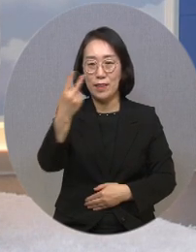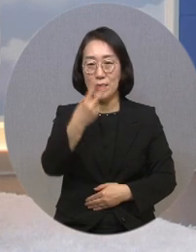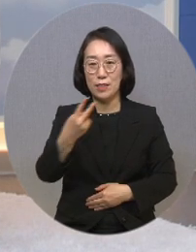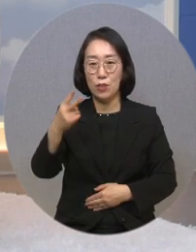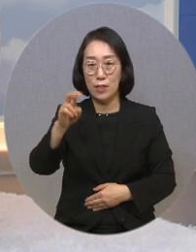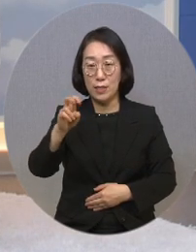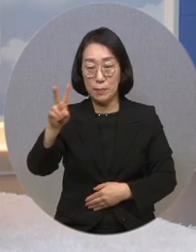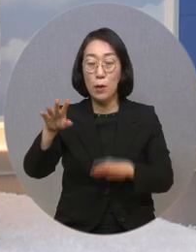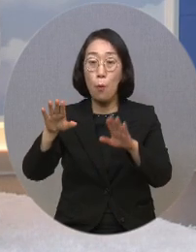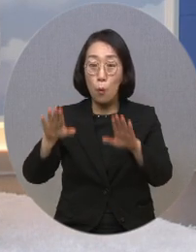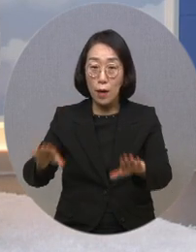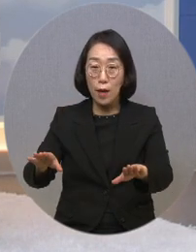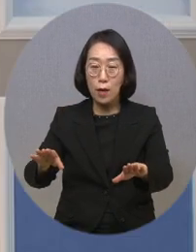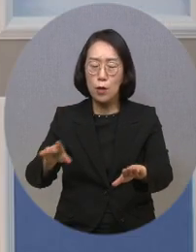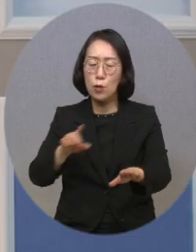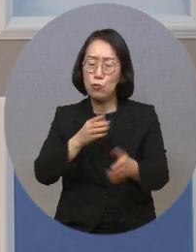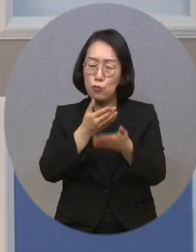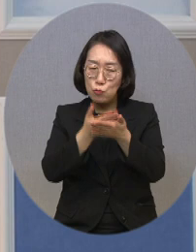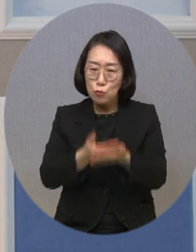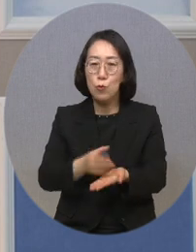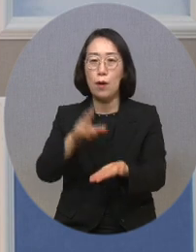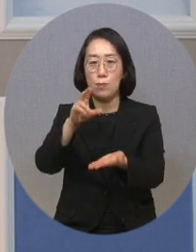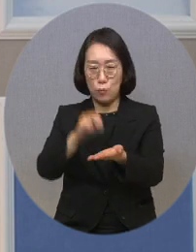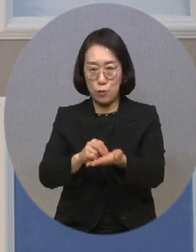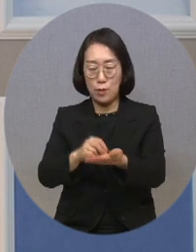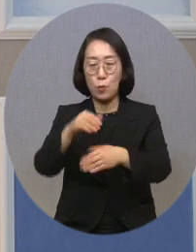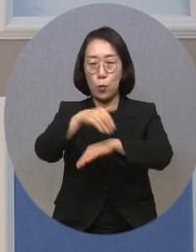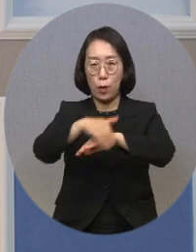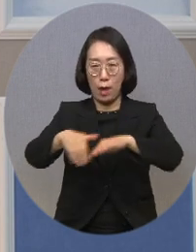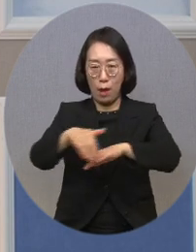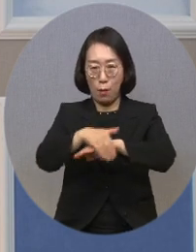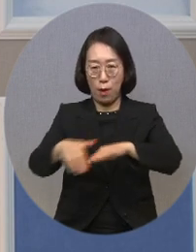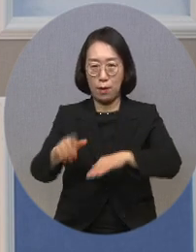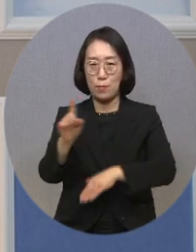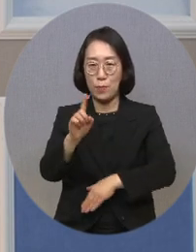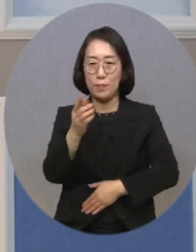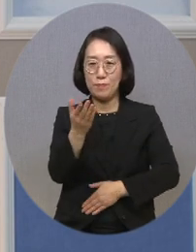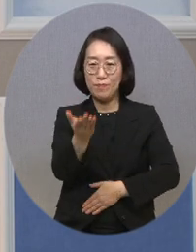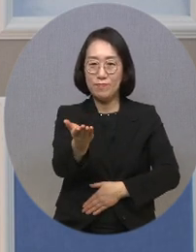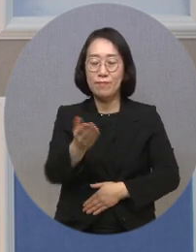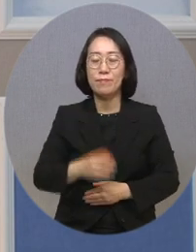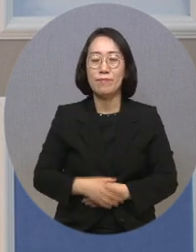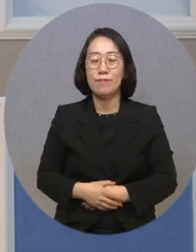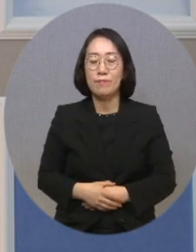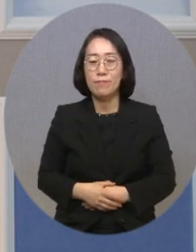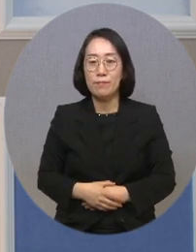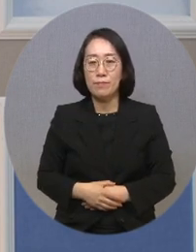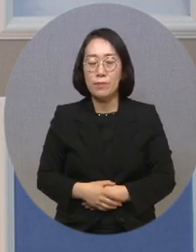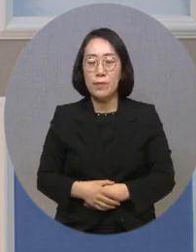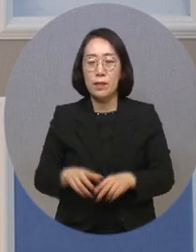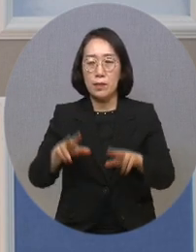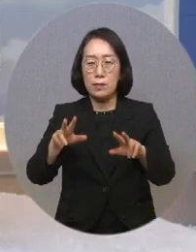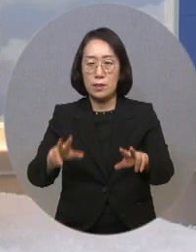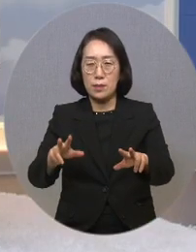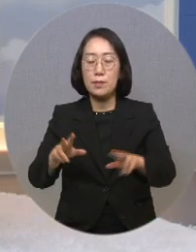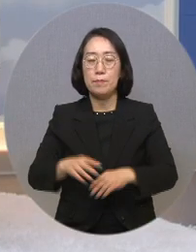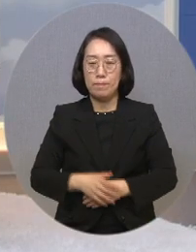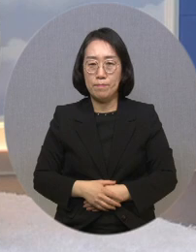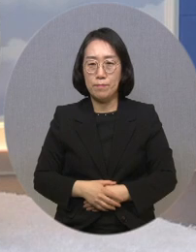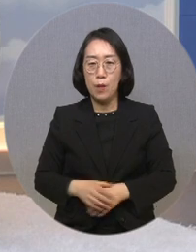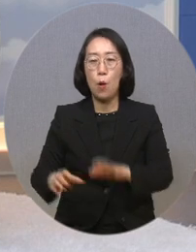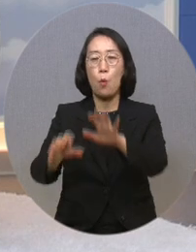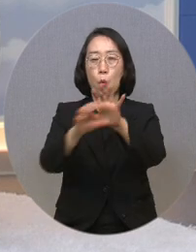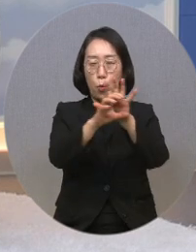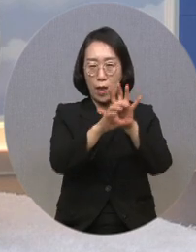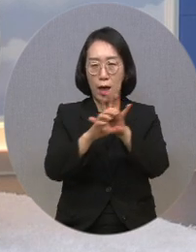2022년 가장 중요한 현안과 계획이 있다면 말씀 부탁드리겠습니다. 예, 지금 뭐 무엇보다도